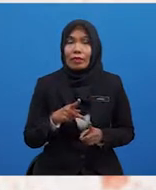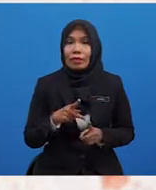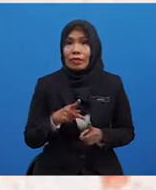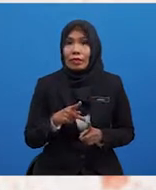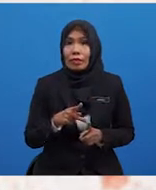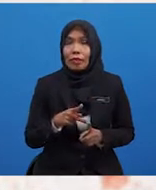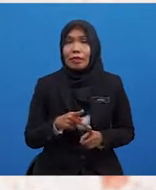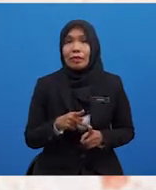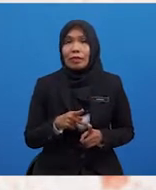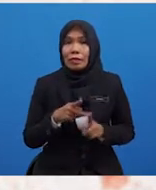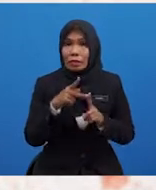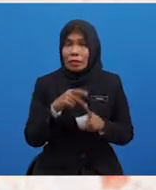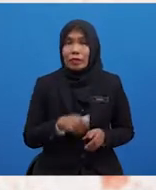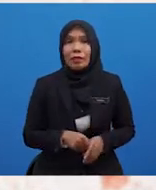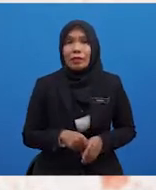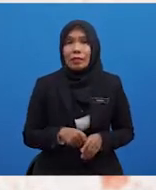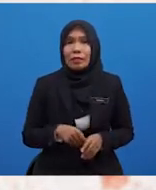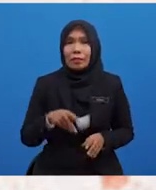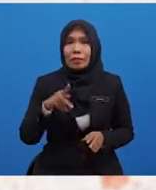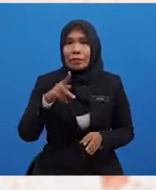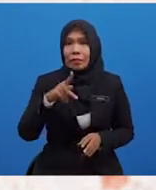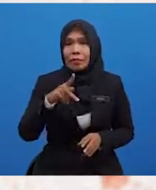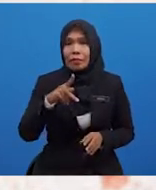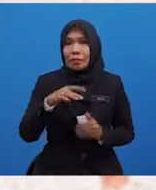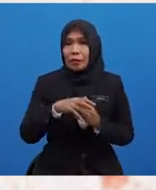Nasional Berhad atau TNB.